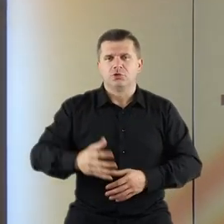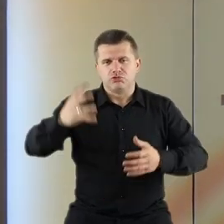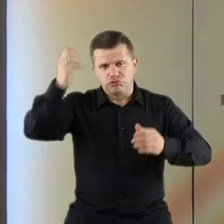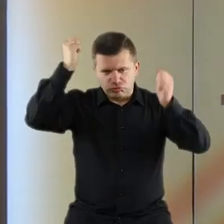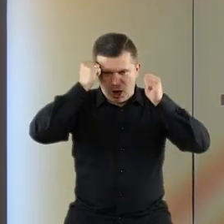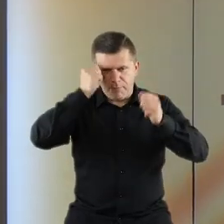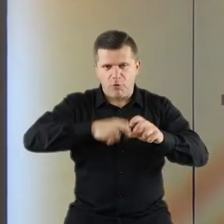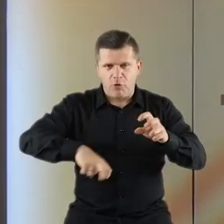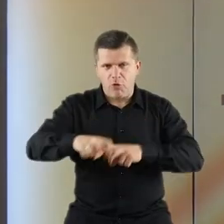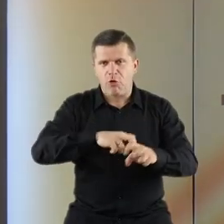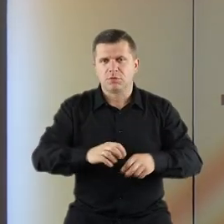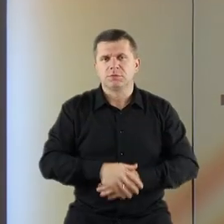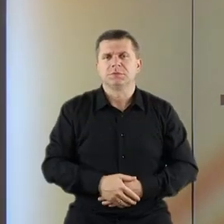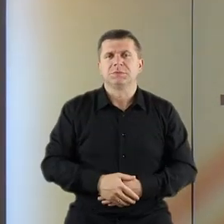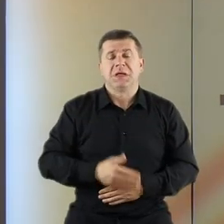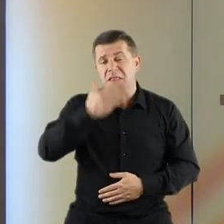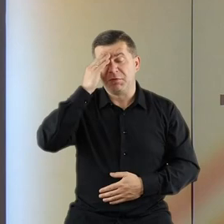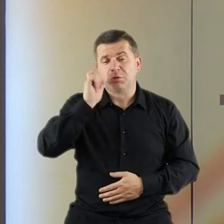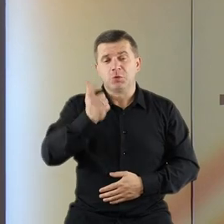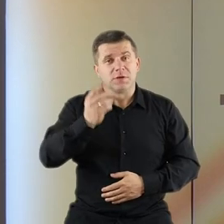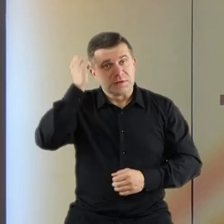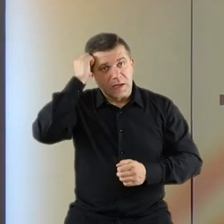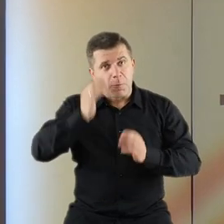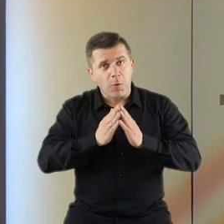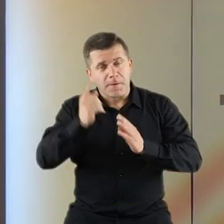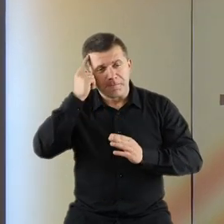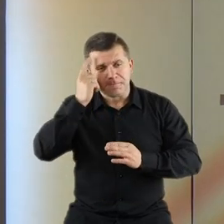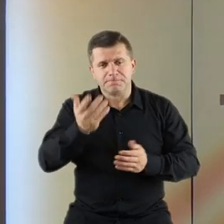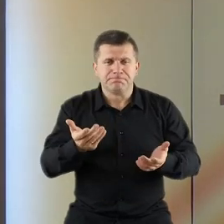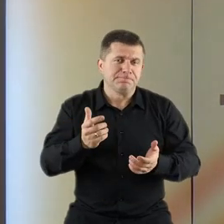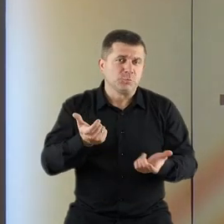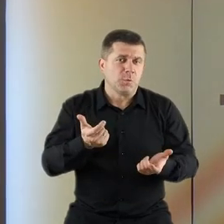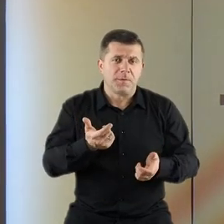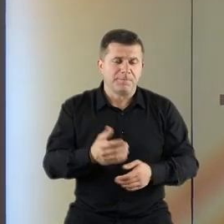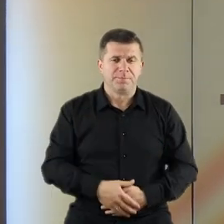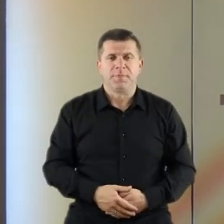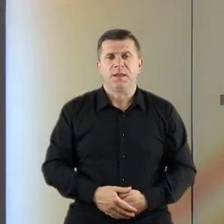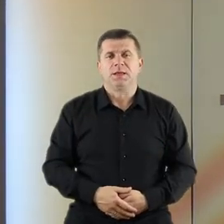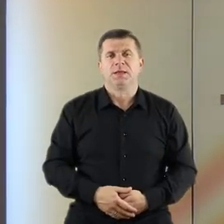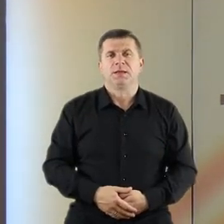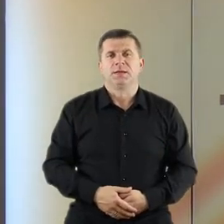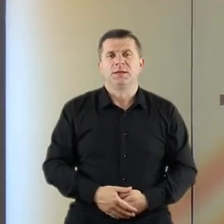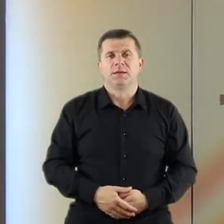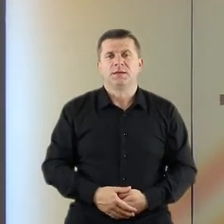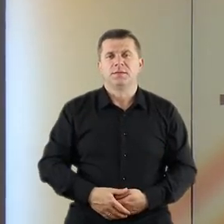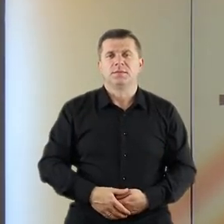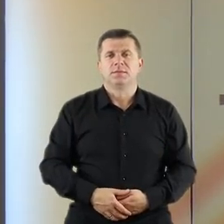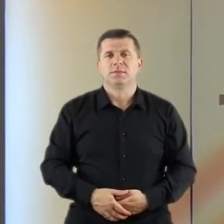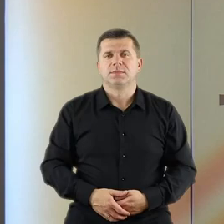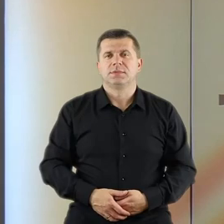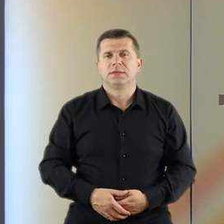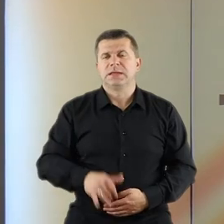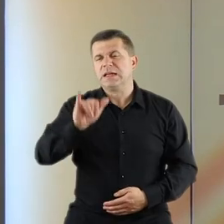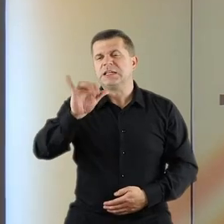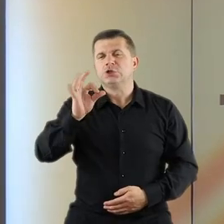chodził w takiej czapie wielkiej to ja wiem co tam się działo pod tą czapkę ale Mogę się tylko domyślać proszę państwa istoty